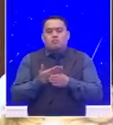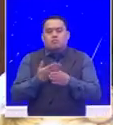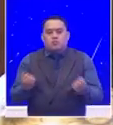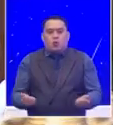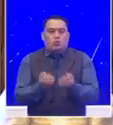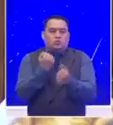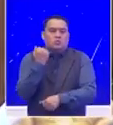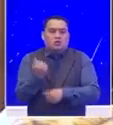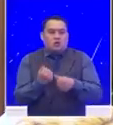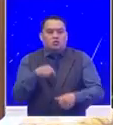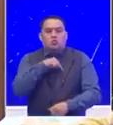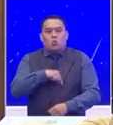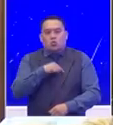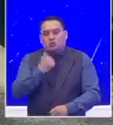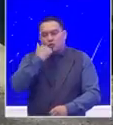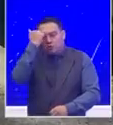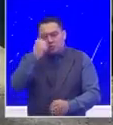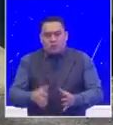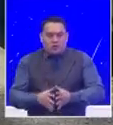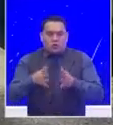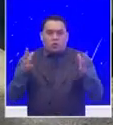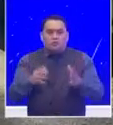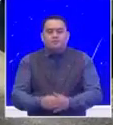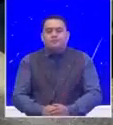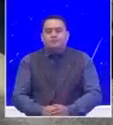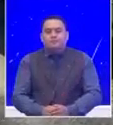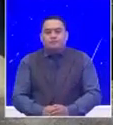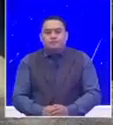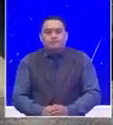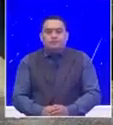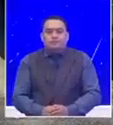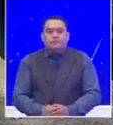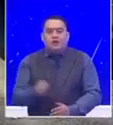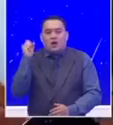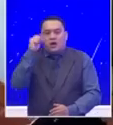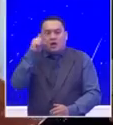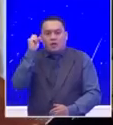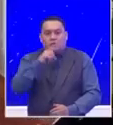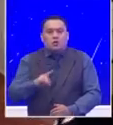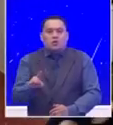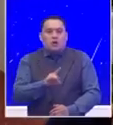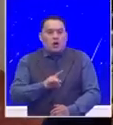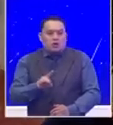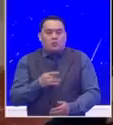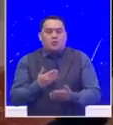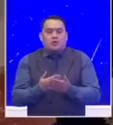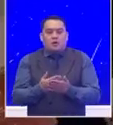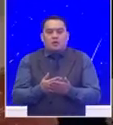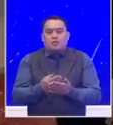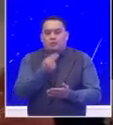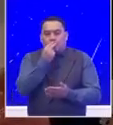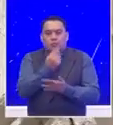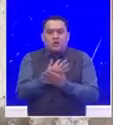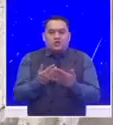и духовном планах. Спасибо вам за это. Также волонтеры наведались к жителям села Караблак из Кельдинского района. К примеру, набор продуктов